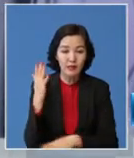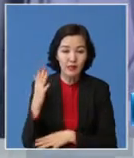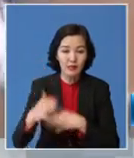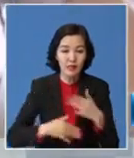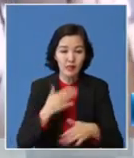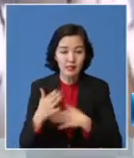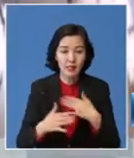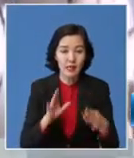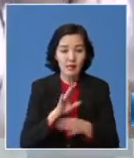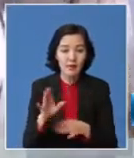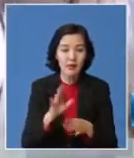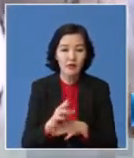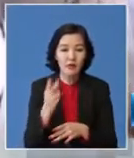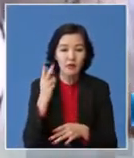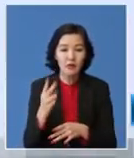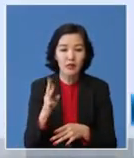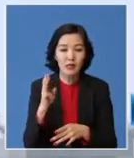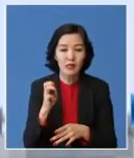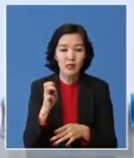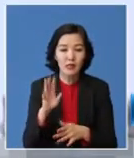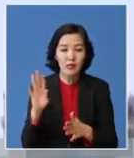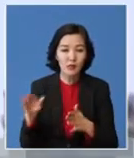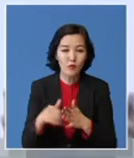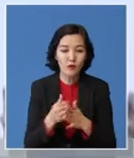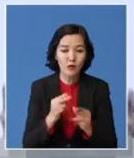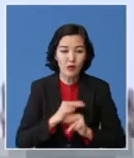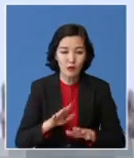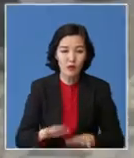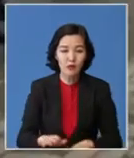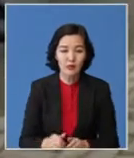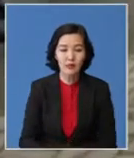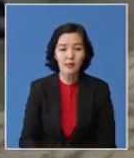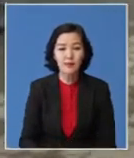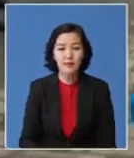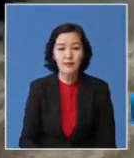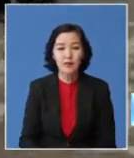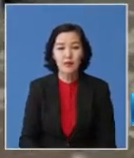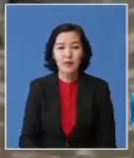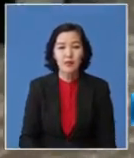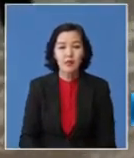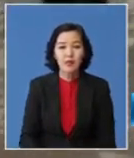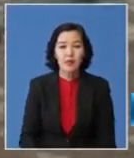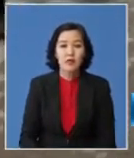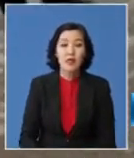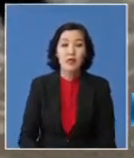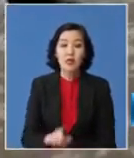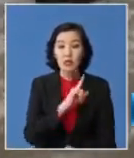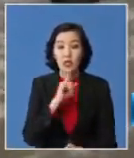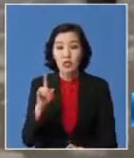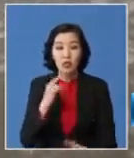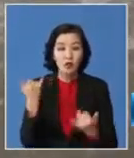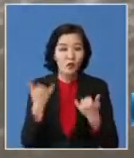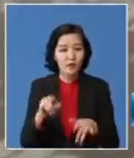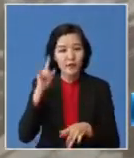создать на производстве еще порядка 30 новых рабочих мест. Тянущая ниву женщина удивила